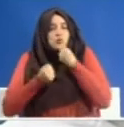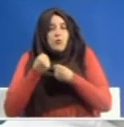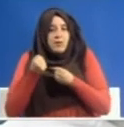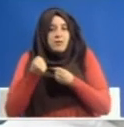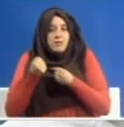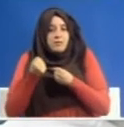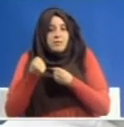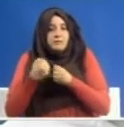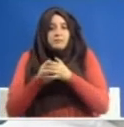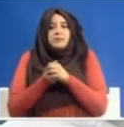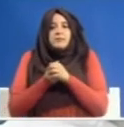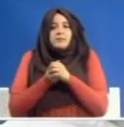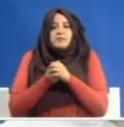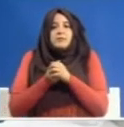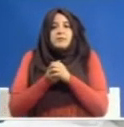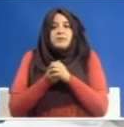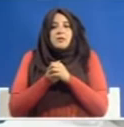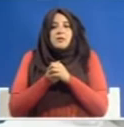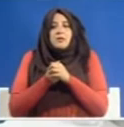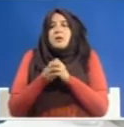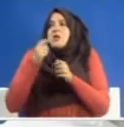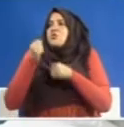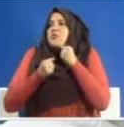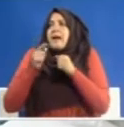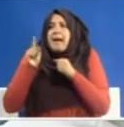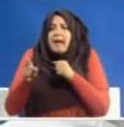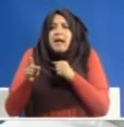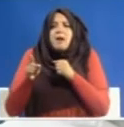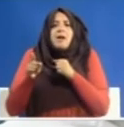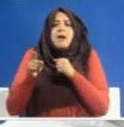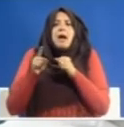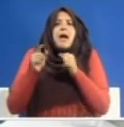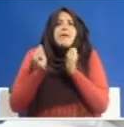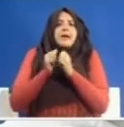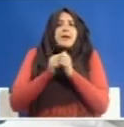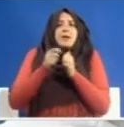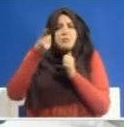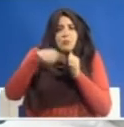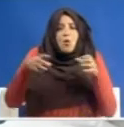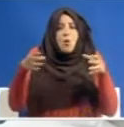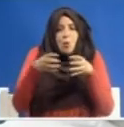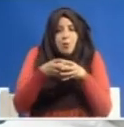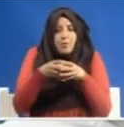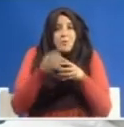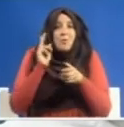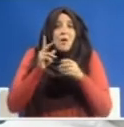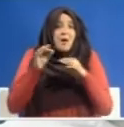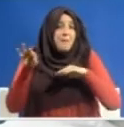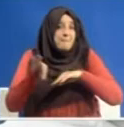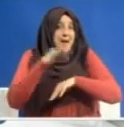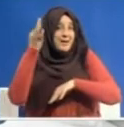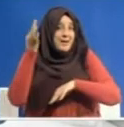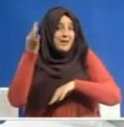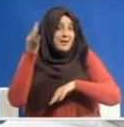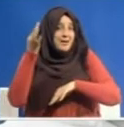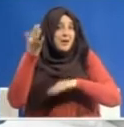الضرر منها ومن ولي أمرها وبحضور جماعة، لأنه عقد الزواج اللي اسمه ربي